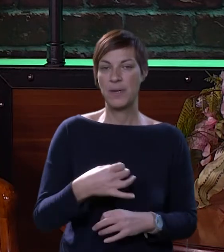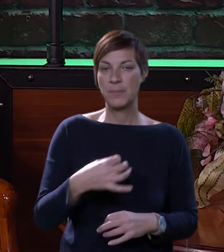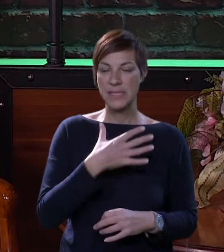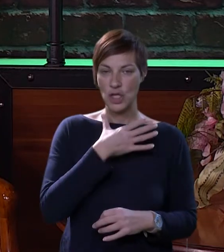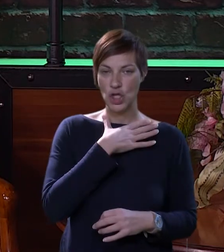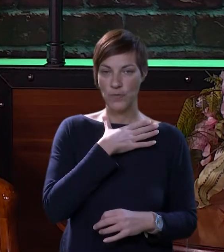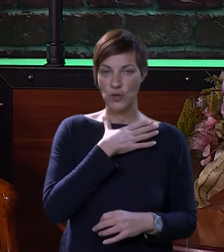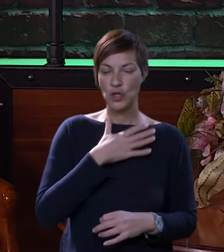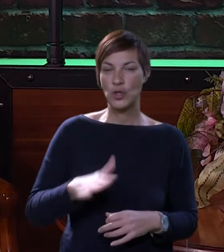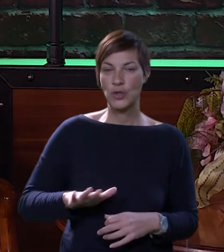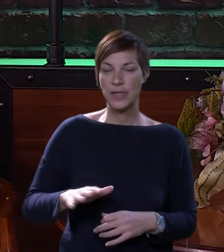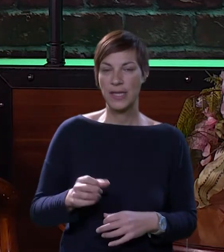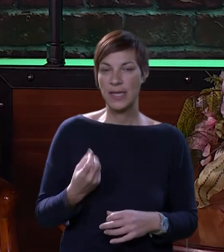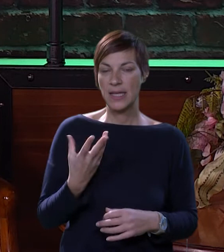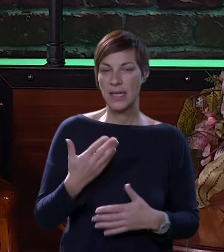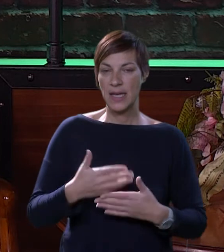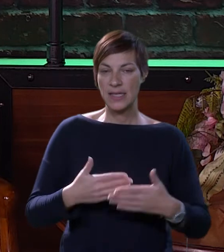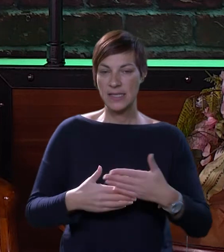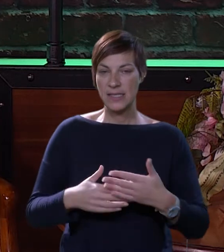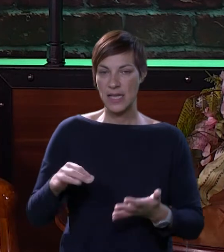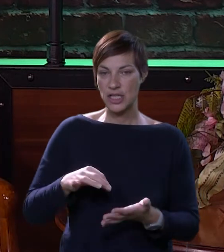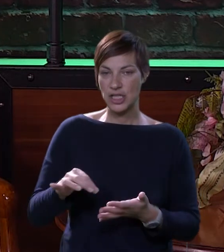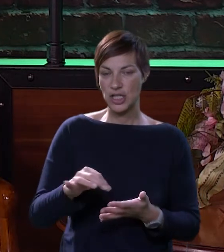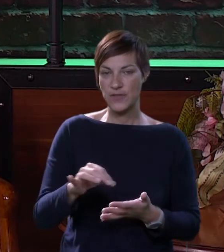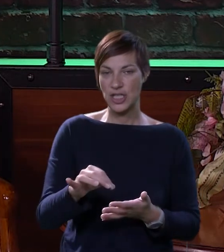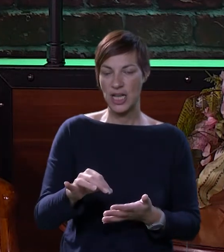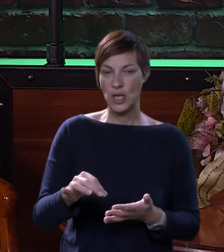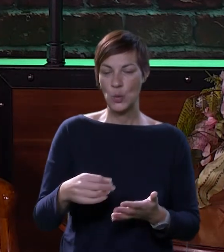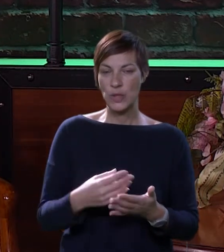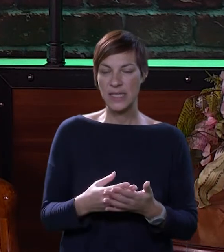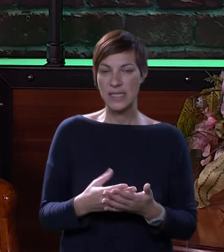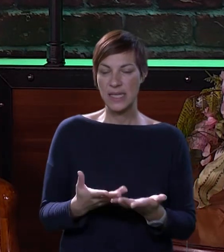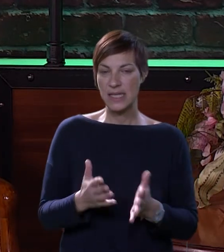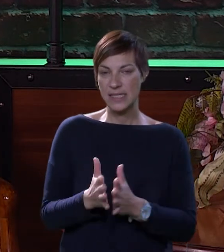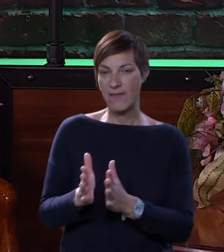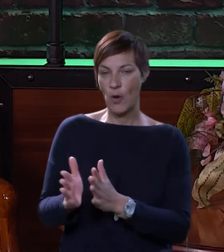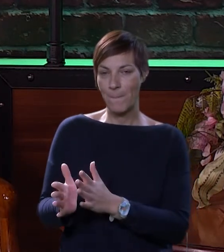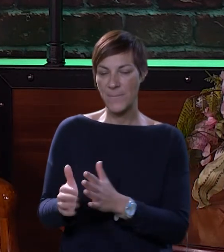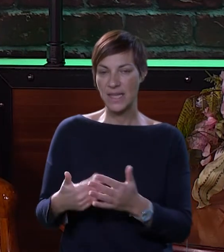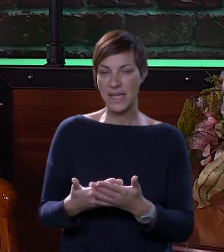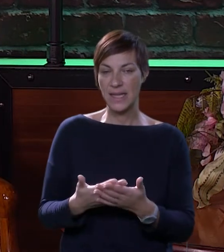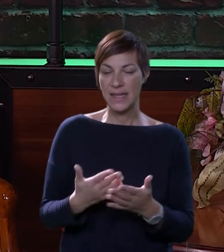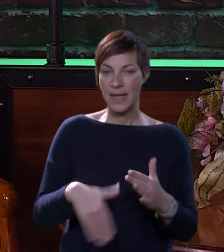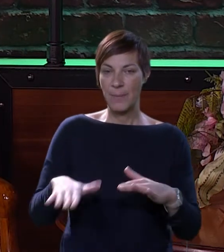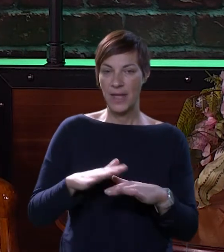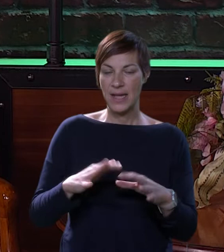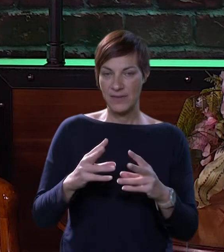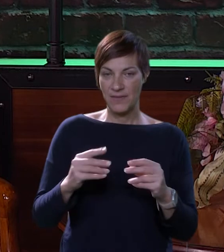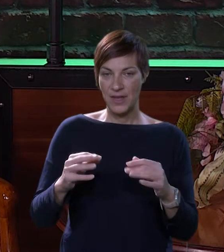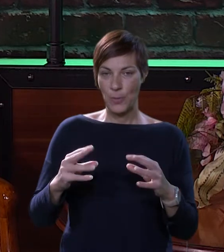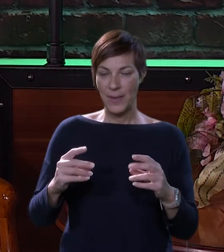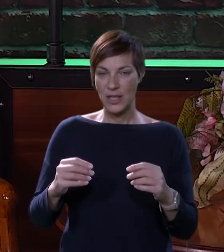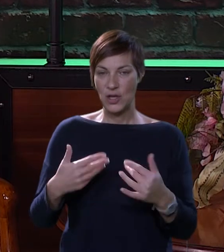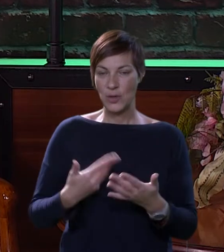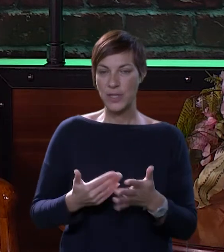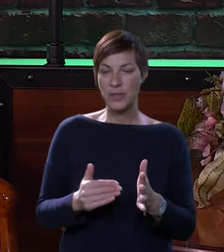osnovnu školu. Dijete kada slaže, ne znam, čovječe ne ljuti se ili stavlja ometaljke, na kraju krajeva i time razvija finu motoriku